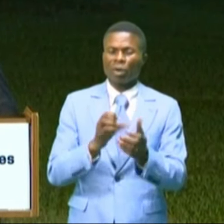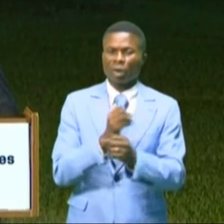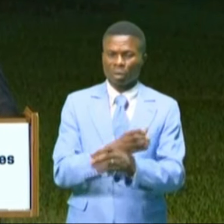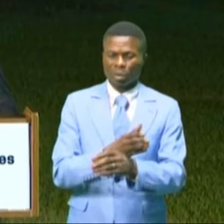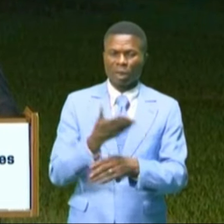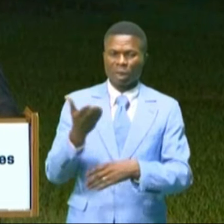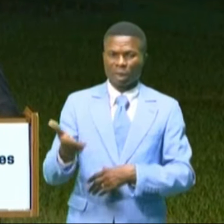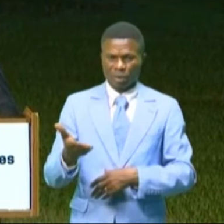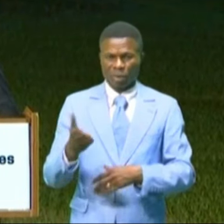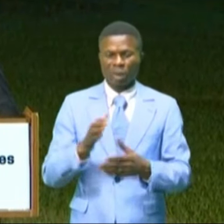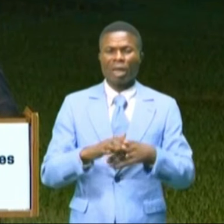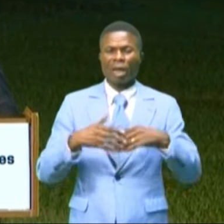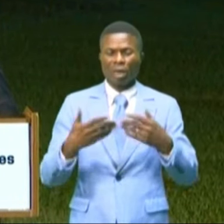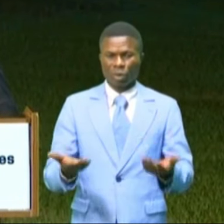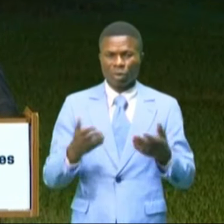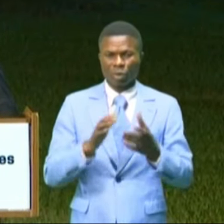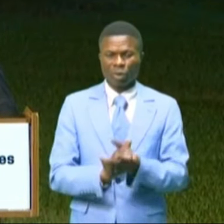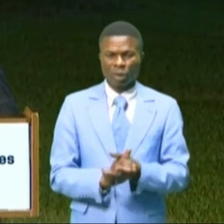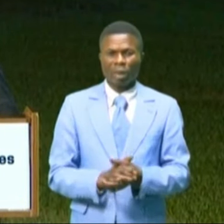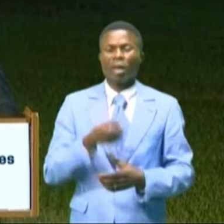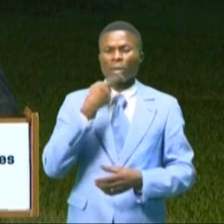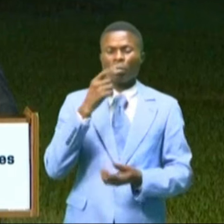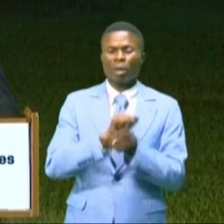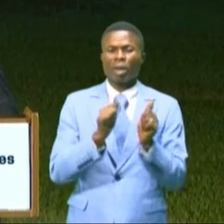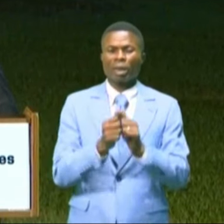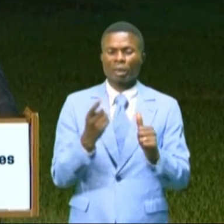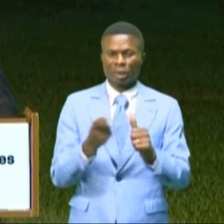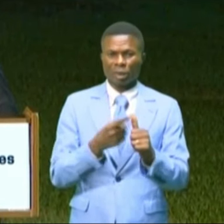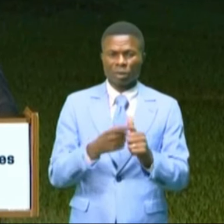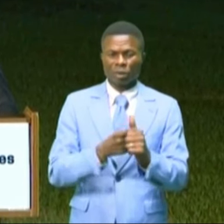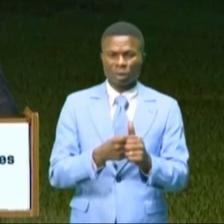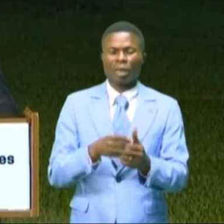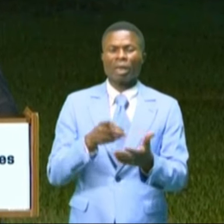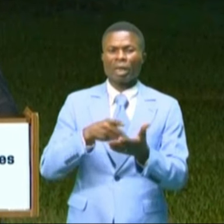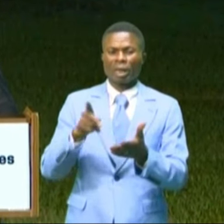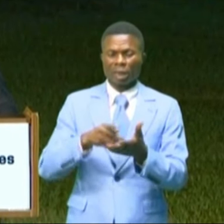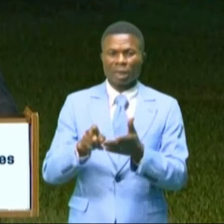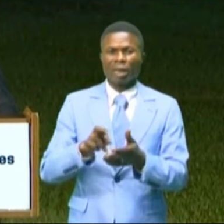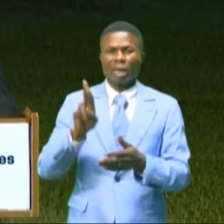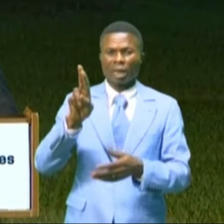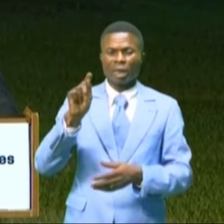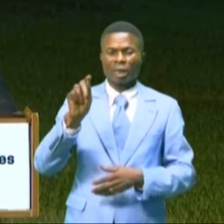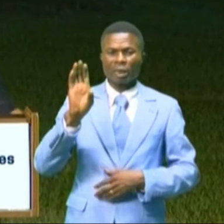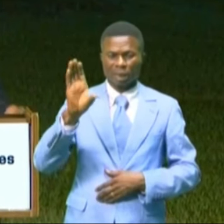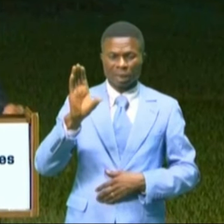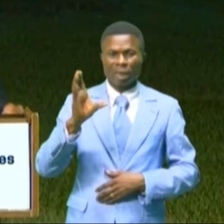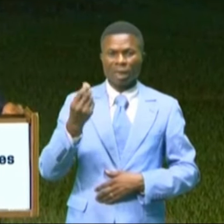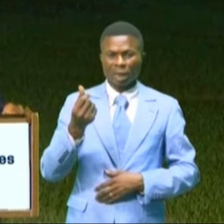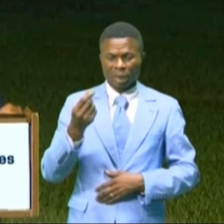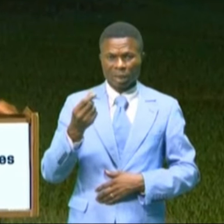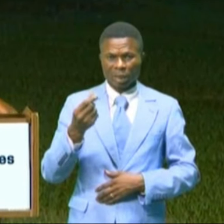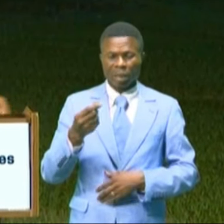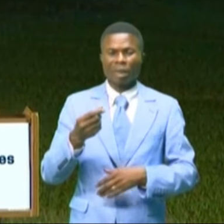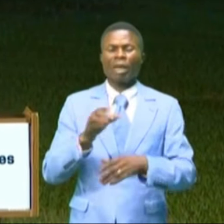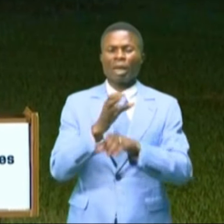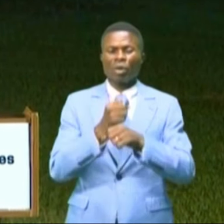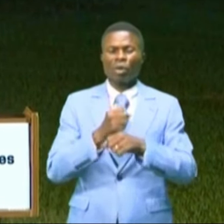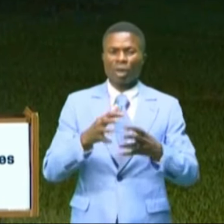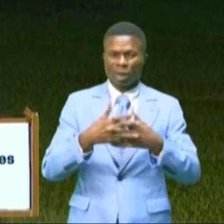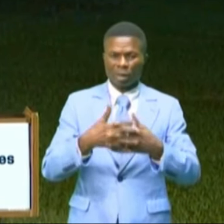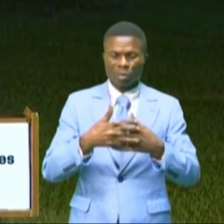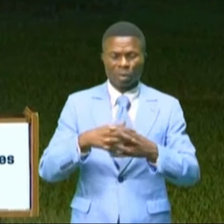main. En effet, s'agissant particulièrement de la redevance due à la RTNC par les détenteurs d'appareils récepteurs